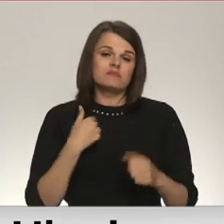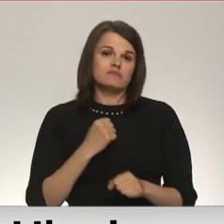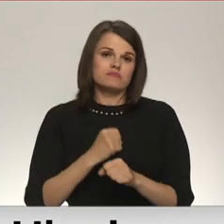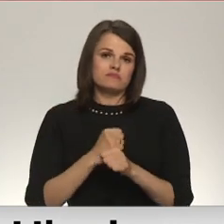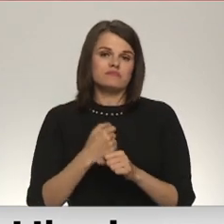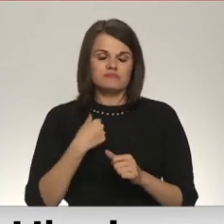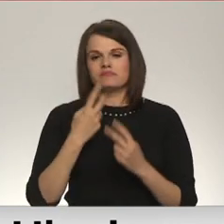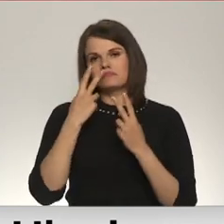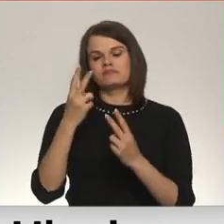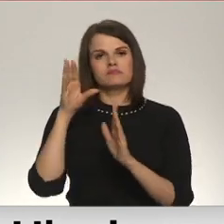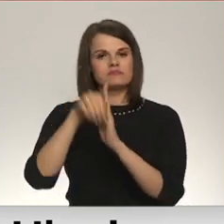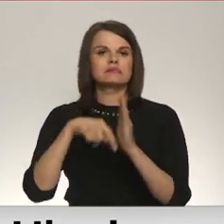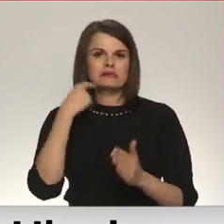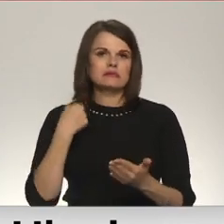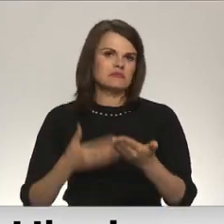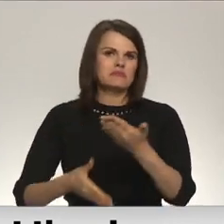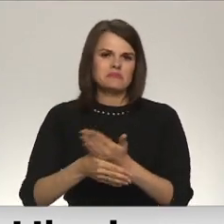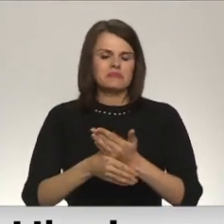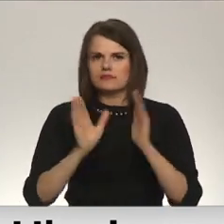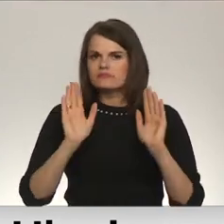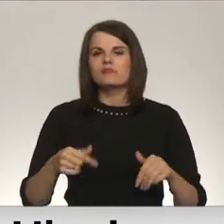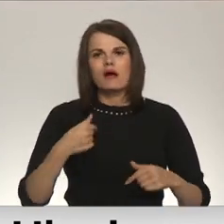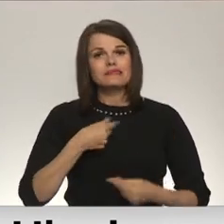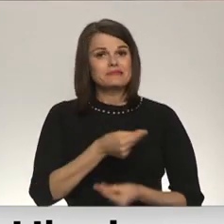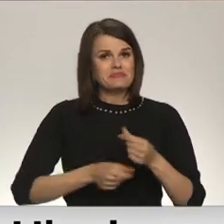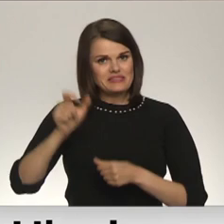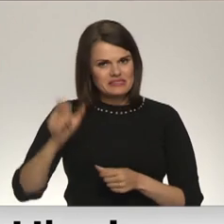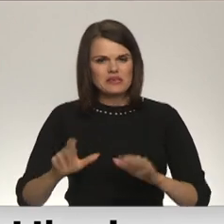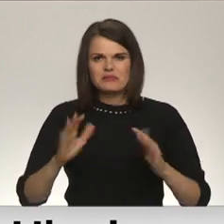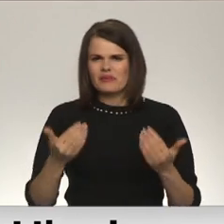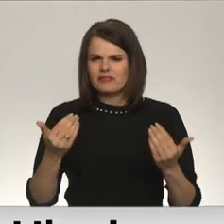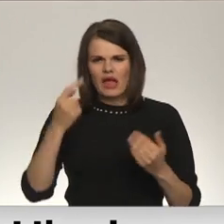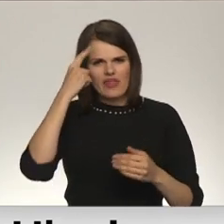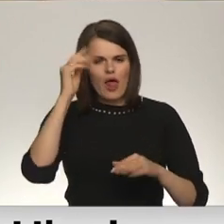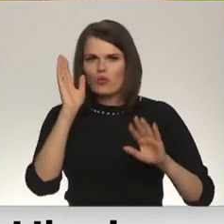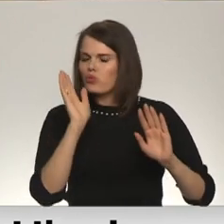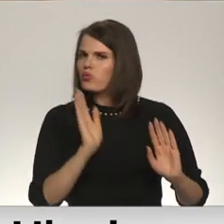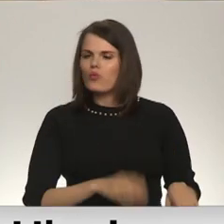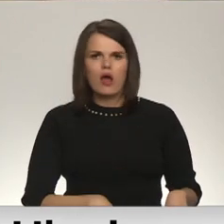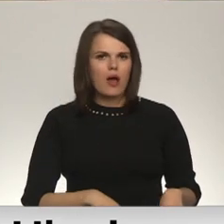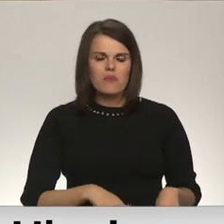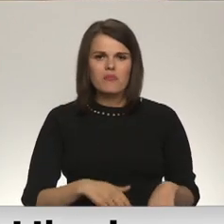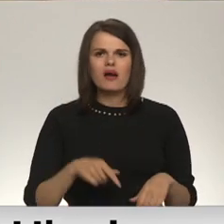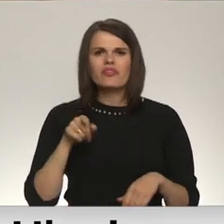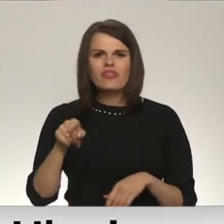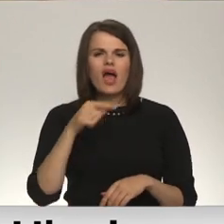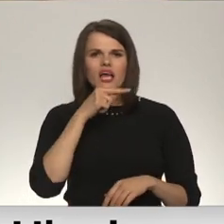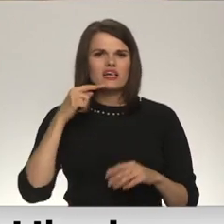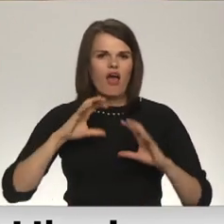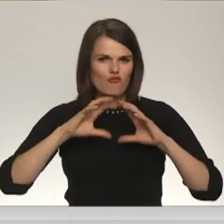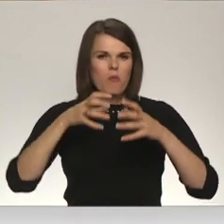Es sevi tā redzu. Tagad nav līdz biznesam. Esmu uzņēmējs, bet nu tagad nelīdz tam. Tā krīva pasaule, viņa